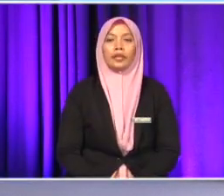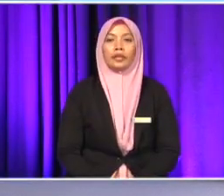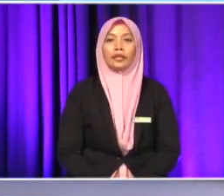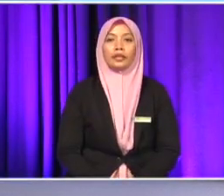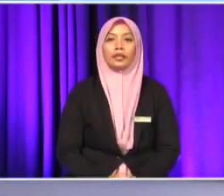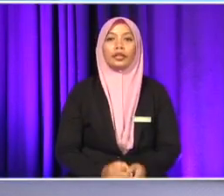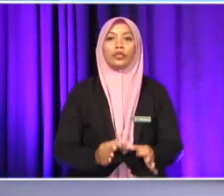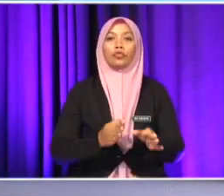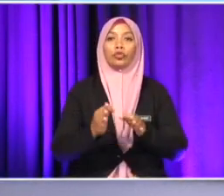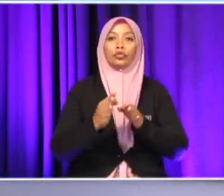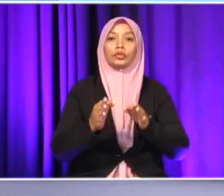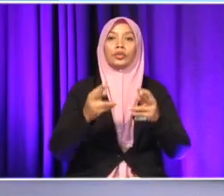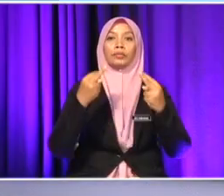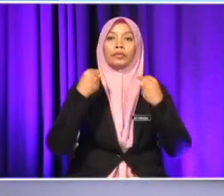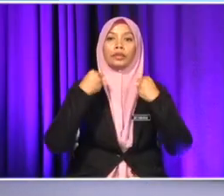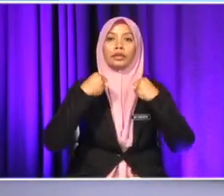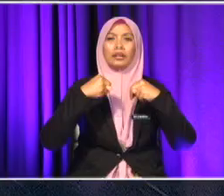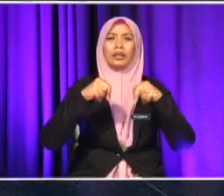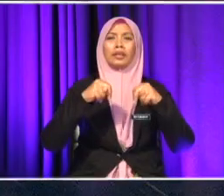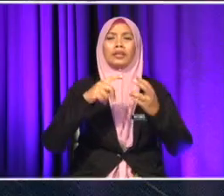fungsi perniagaan ikan